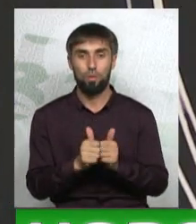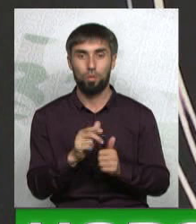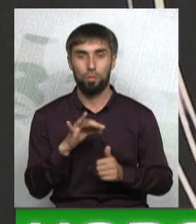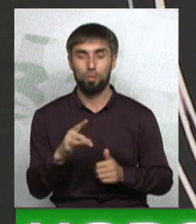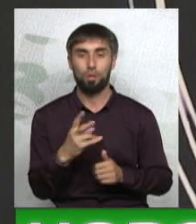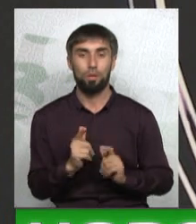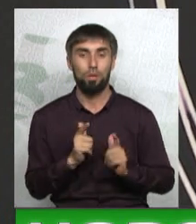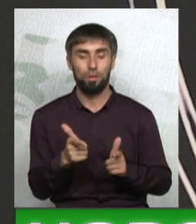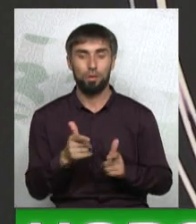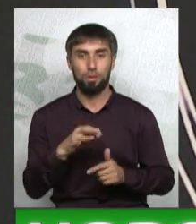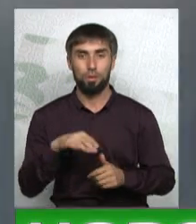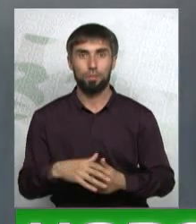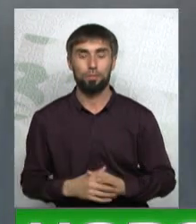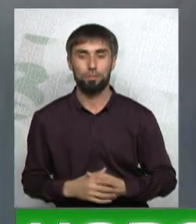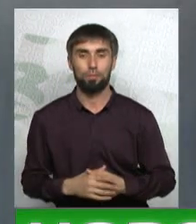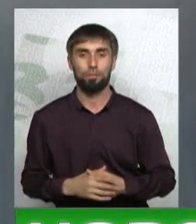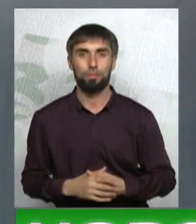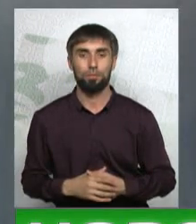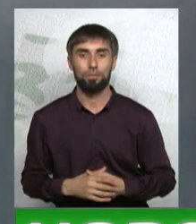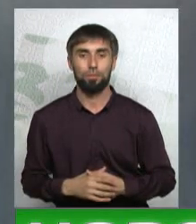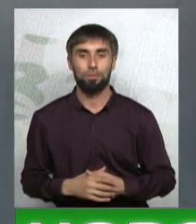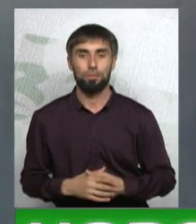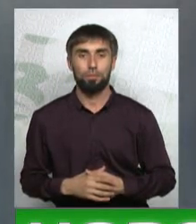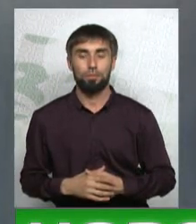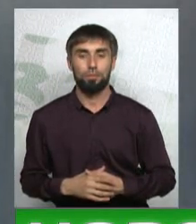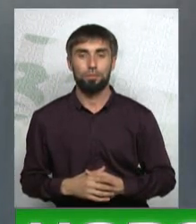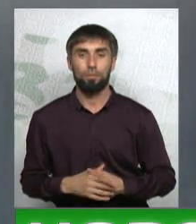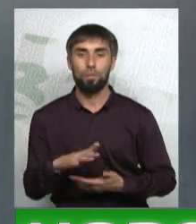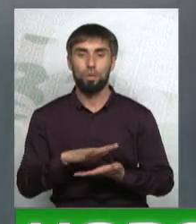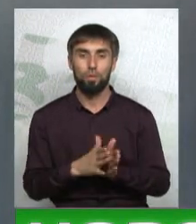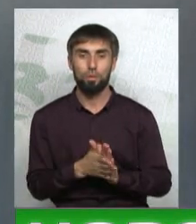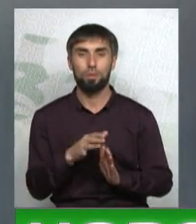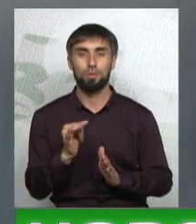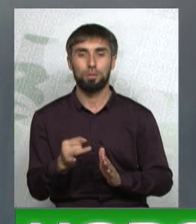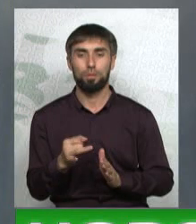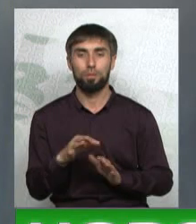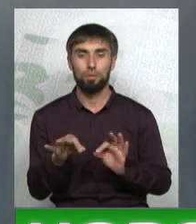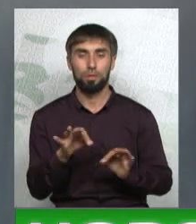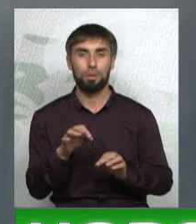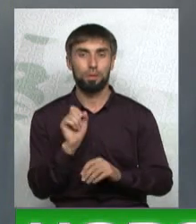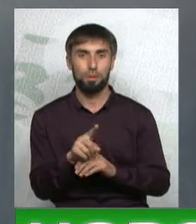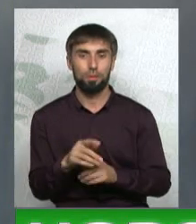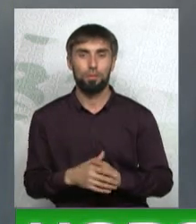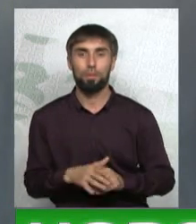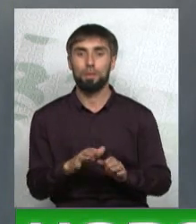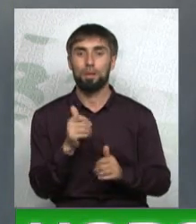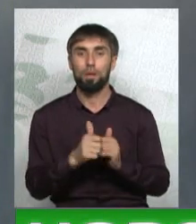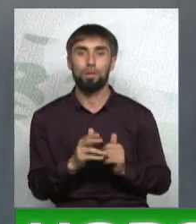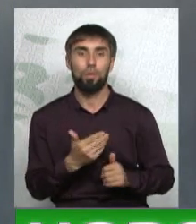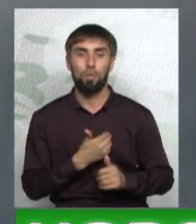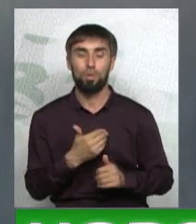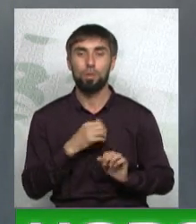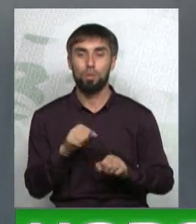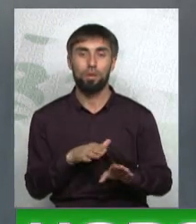на вступительном тестировании. Выставили объявление, положение об отборе и задания. Каждый желающий